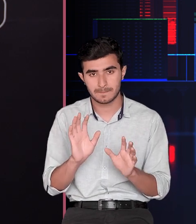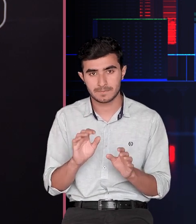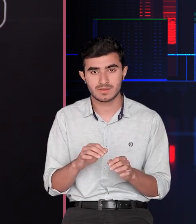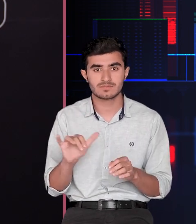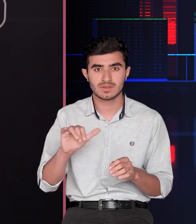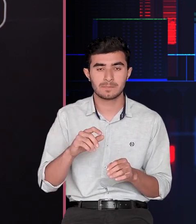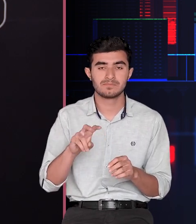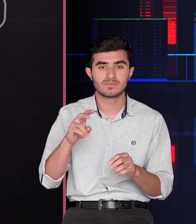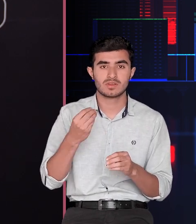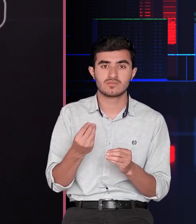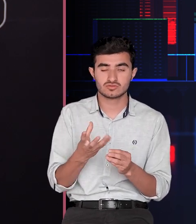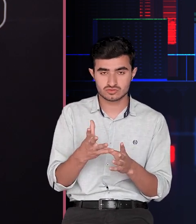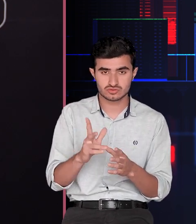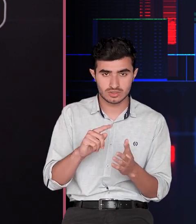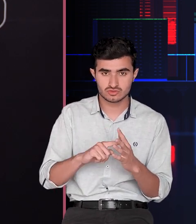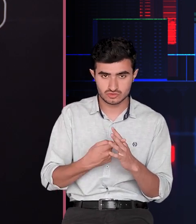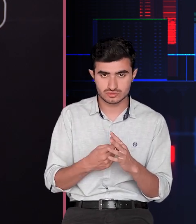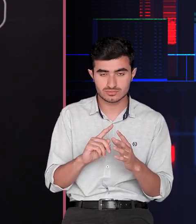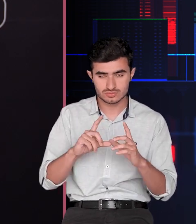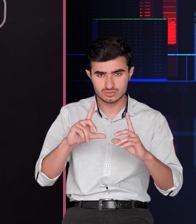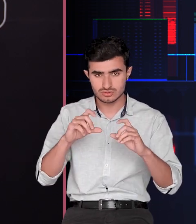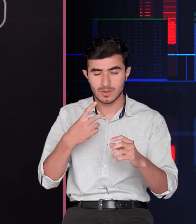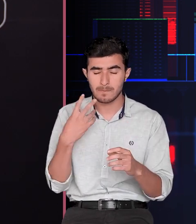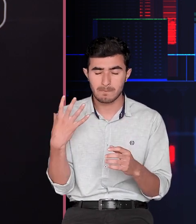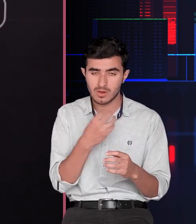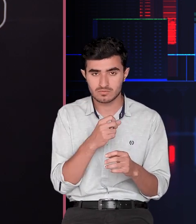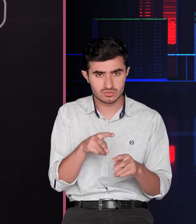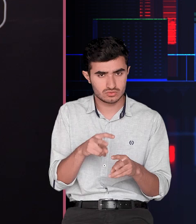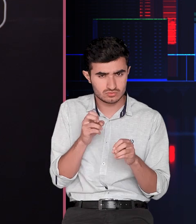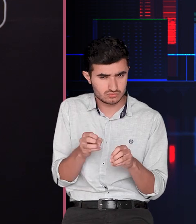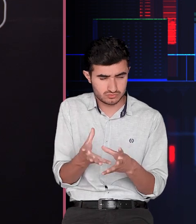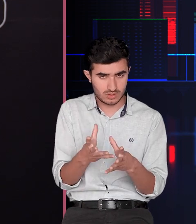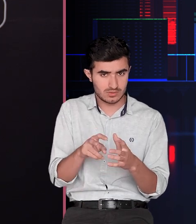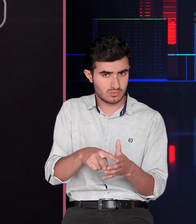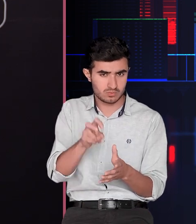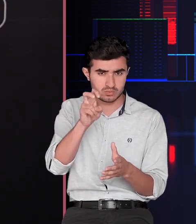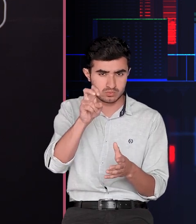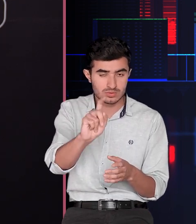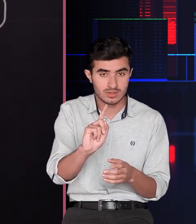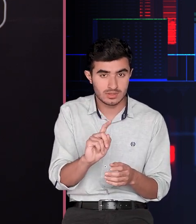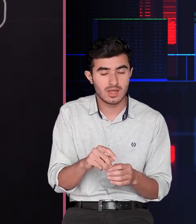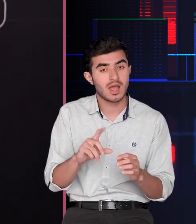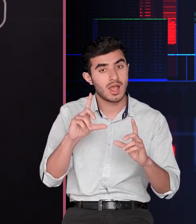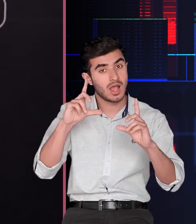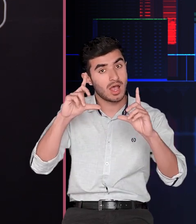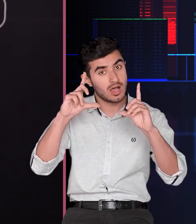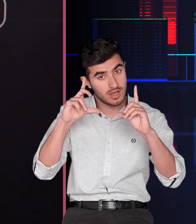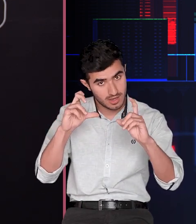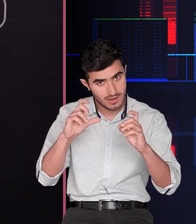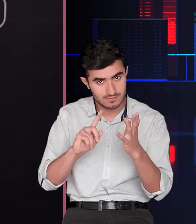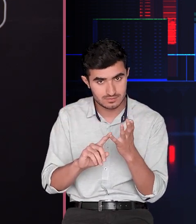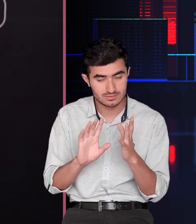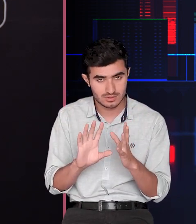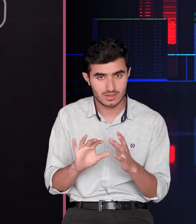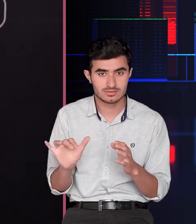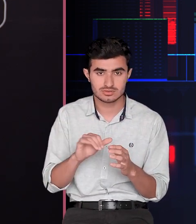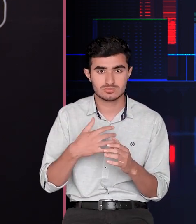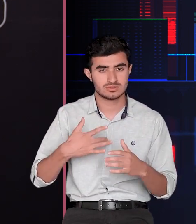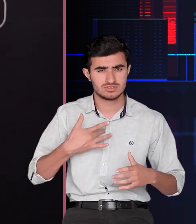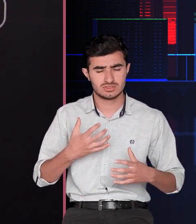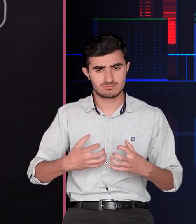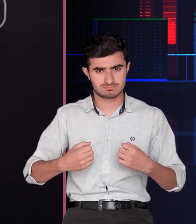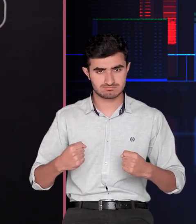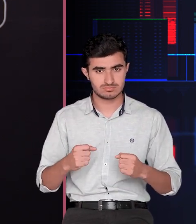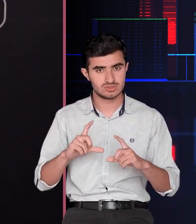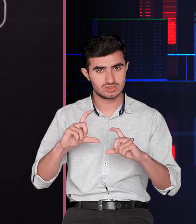उठ रहा होता है और उसका अपना एक कह लें उसकी अपनी विगरनेस होती है घोड़े की, जब वो टेक ऑफ करता है, वहाँ पे